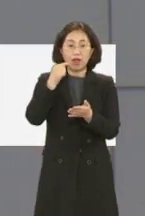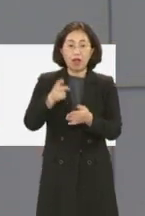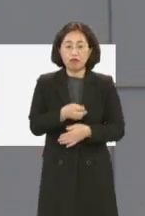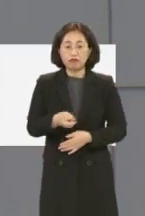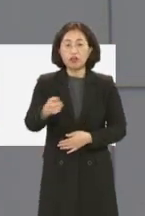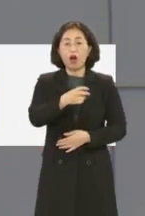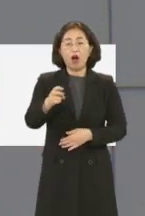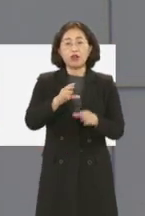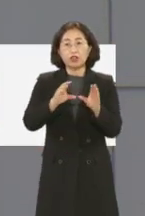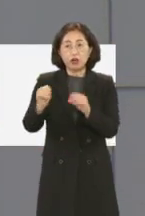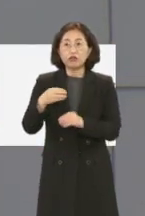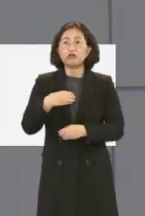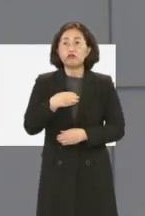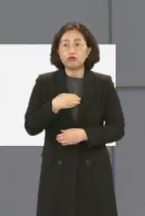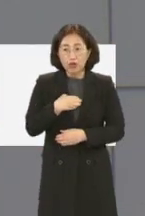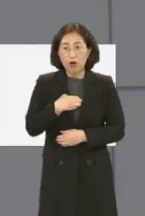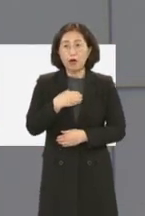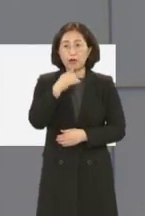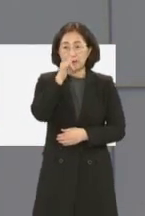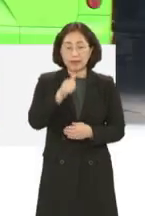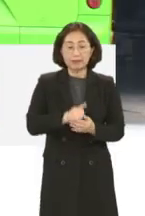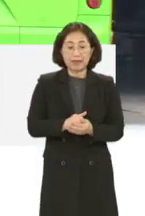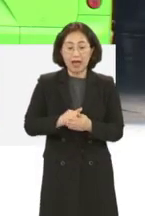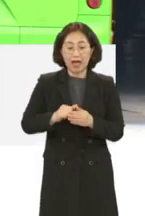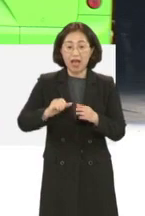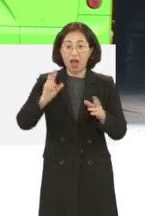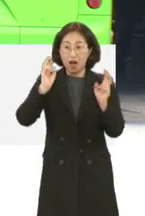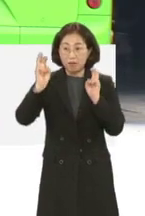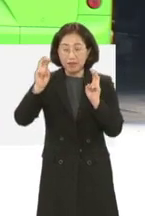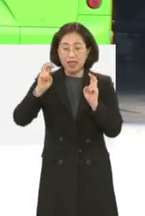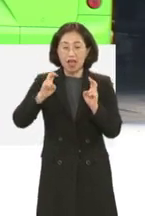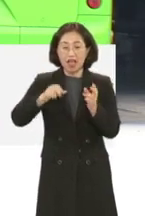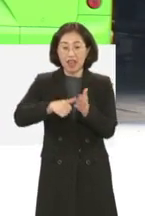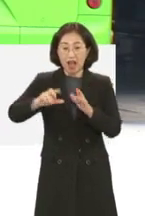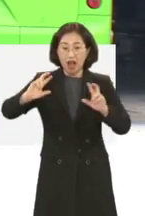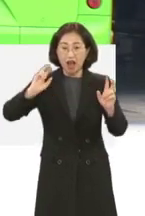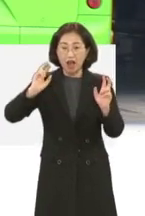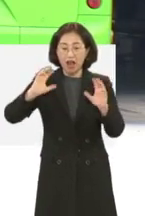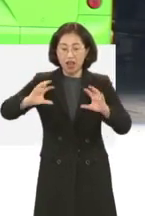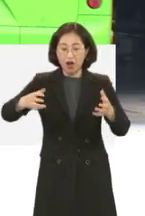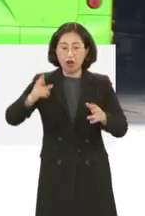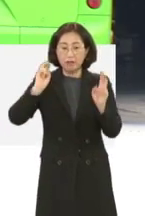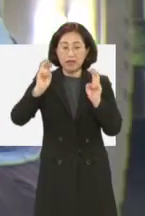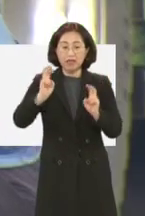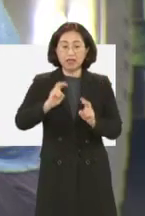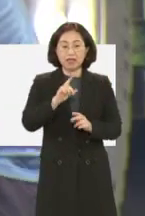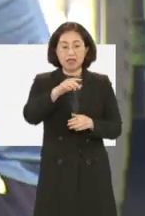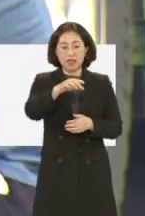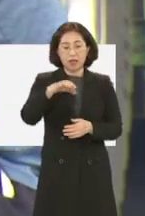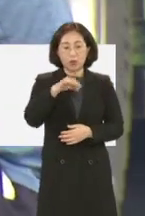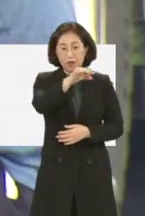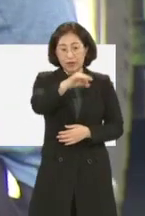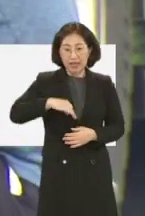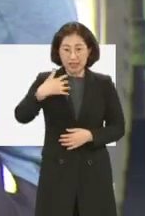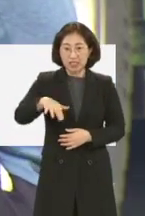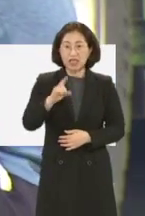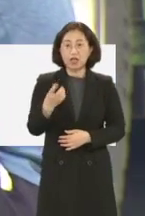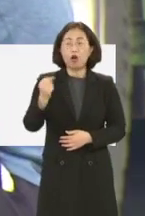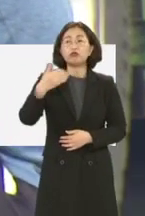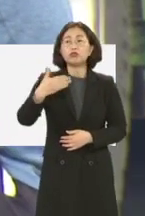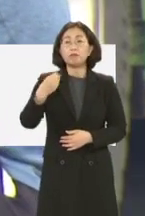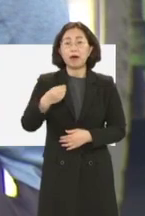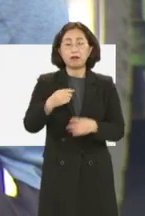몰렸습니다. 서산 서령버스에 타이어를 공급해온 한 업체는 지금까지 미수금이 1억 9천만 원에 달한다며 이달